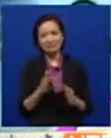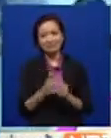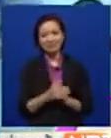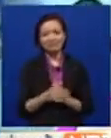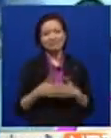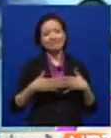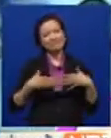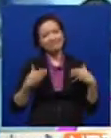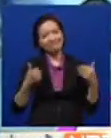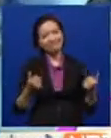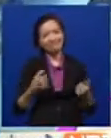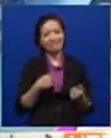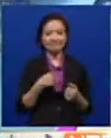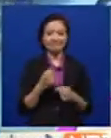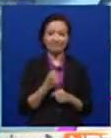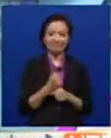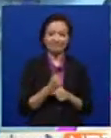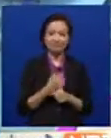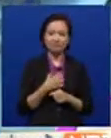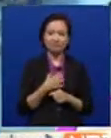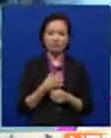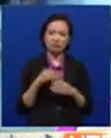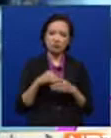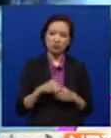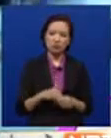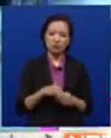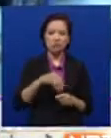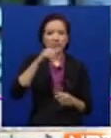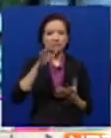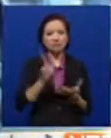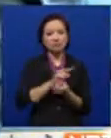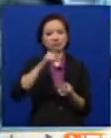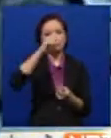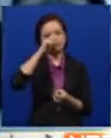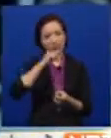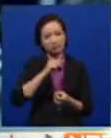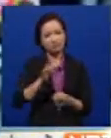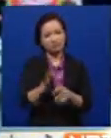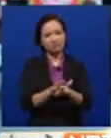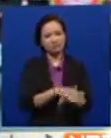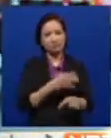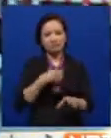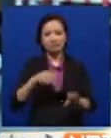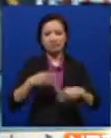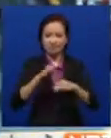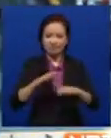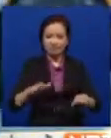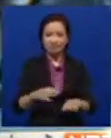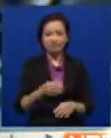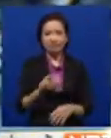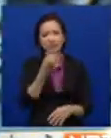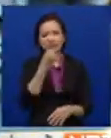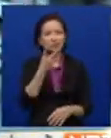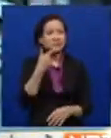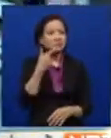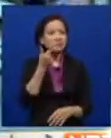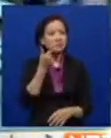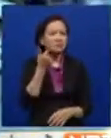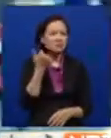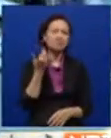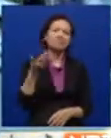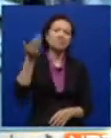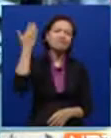มีความสุขด้วยแหละก็อยากให้มันอยู่กับเราไปนานๆแล้วก็อยากให้เด็กๆได้มีของอร่อยๆของเดิมๆอะไ